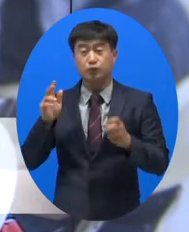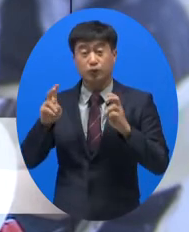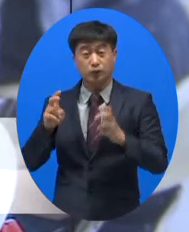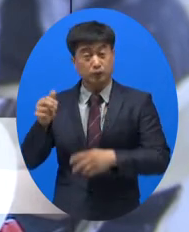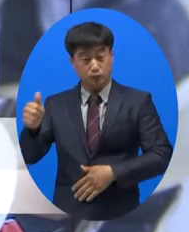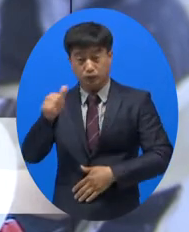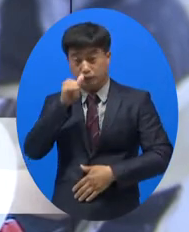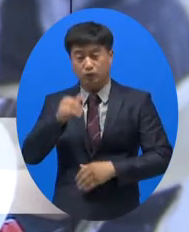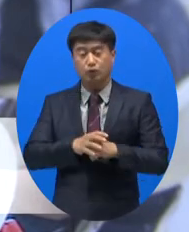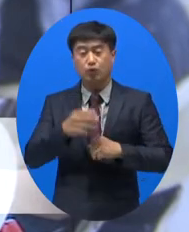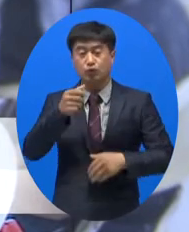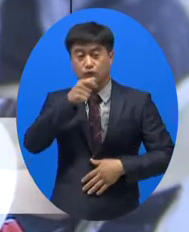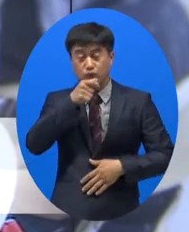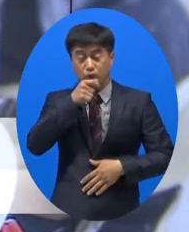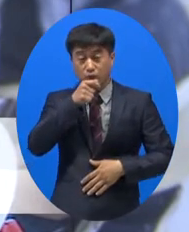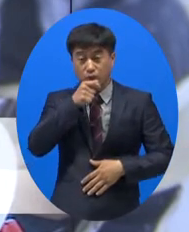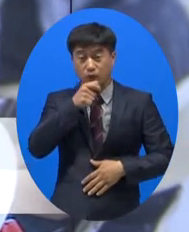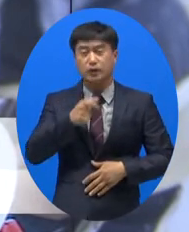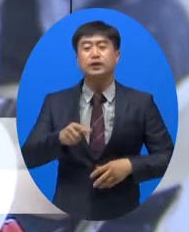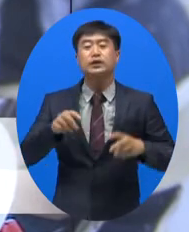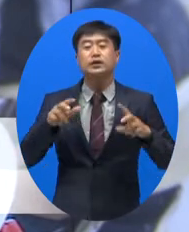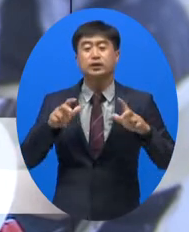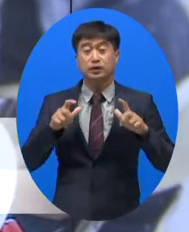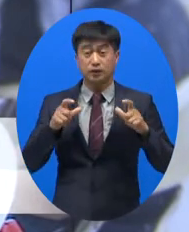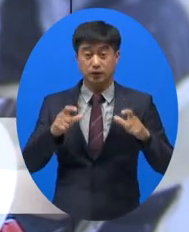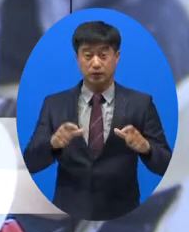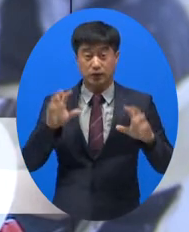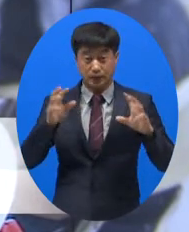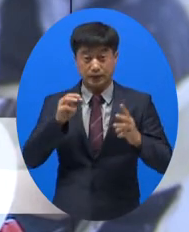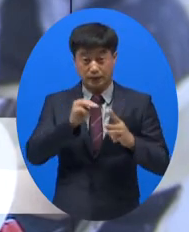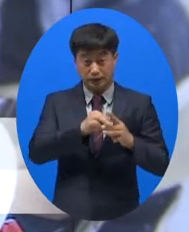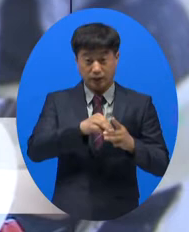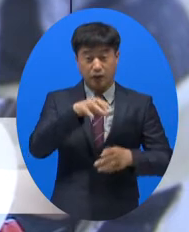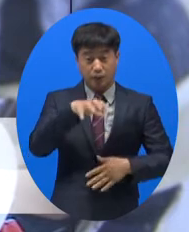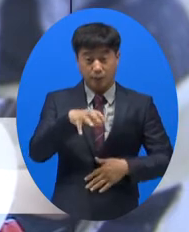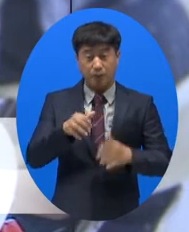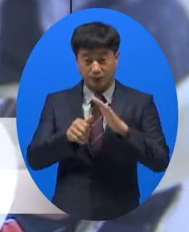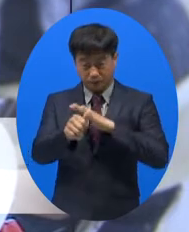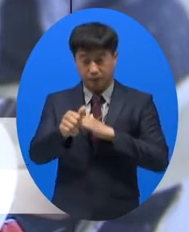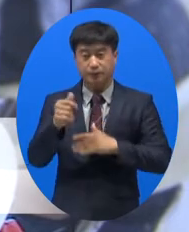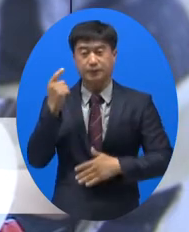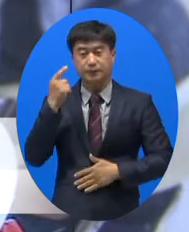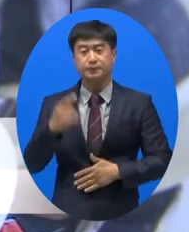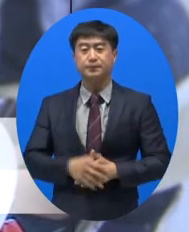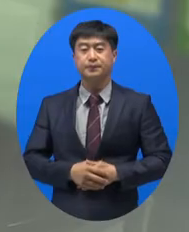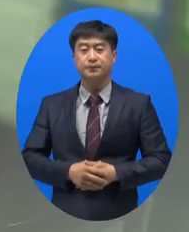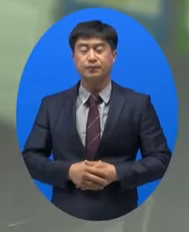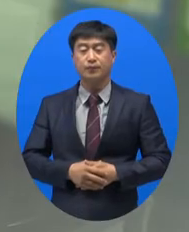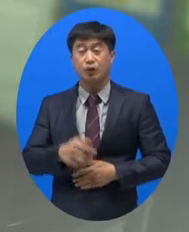계시는데요. 수원의 지역 아동센터와 용인의 한 밀키트 가게로 찾아가 이야기를 들어봤습니다.